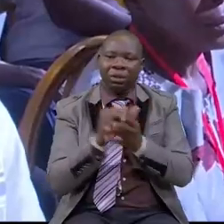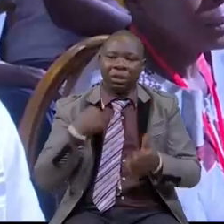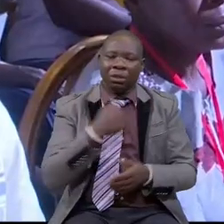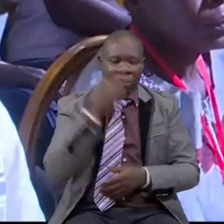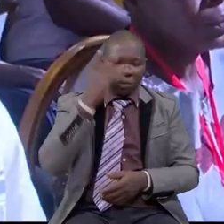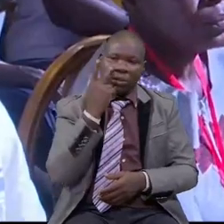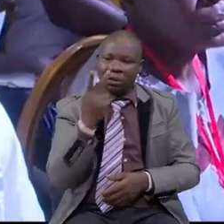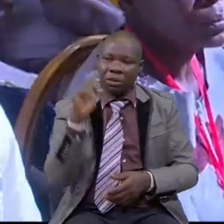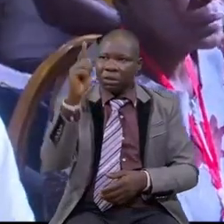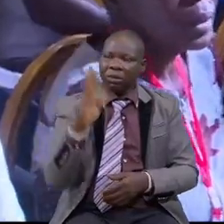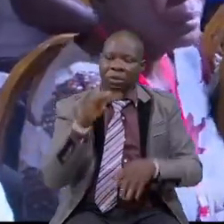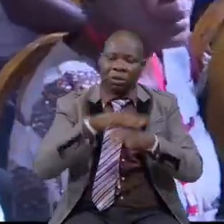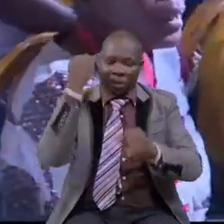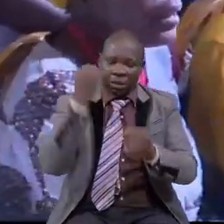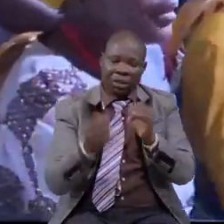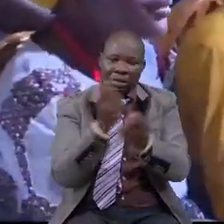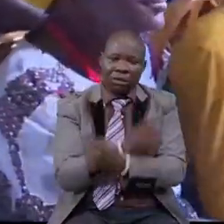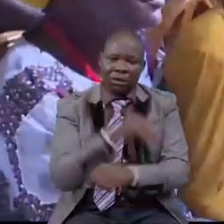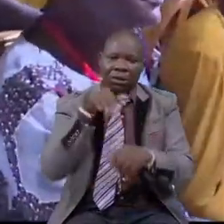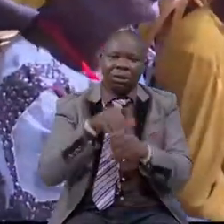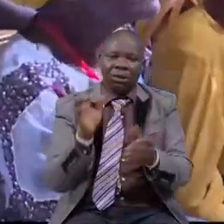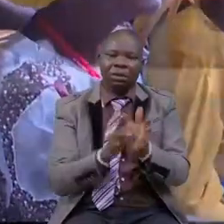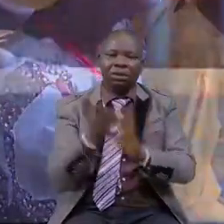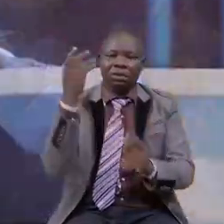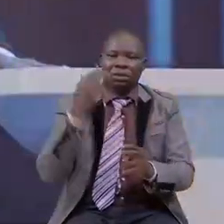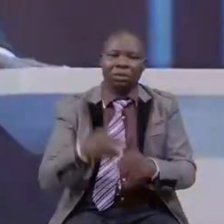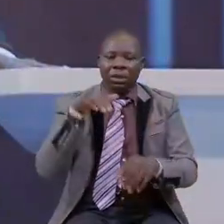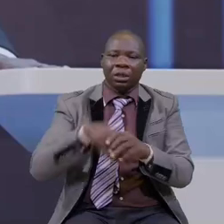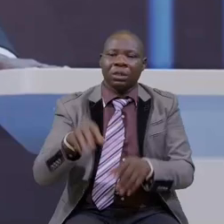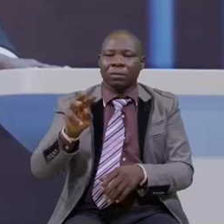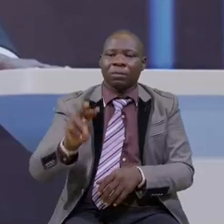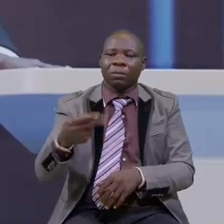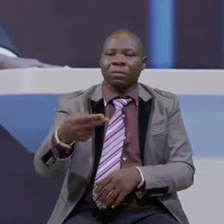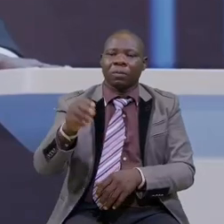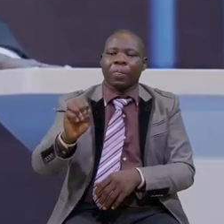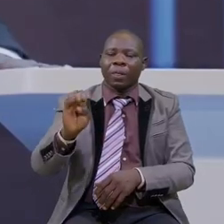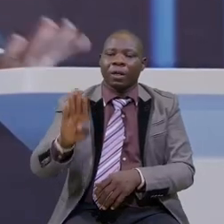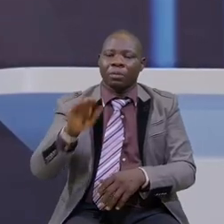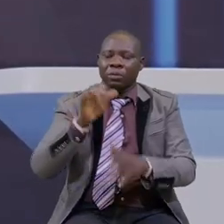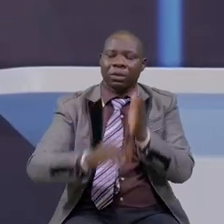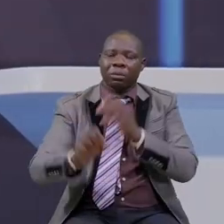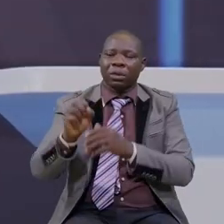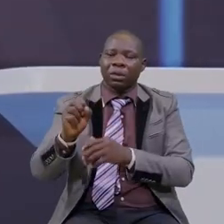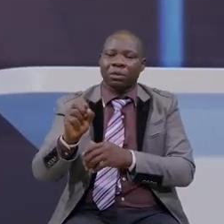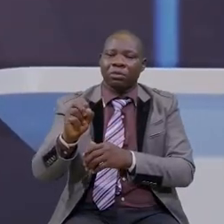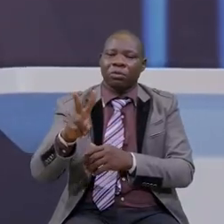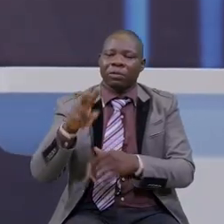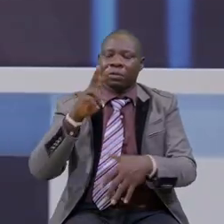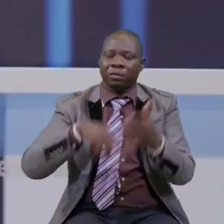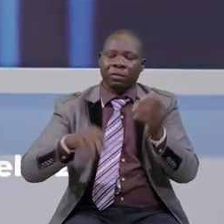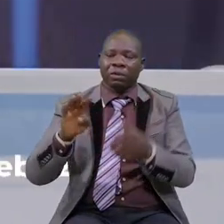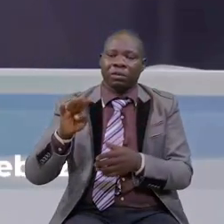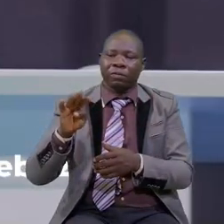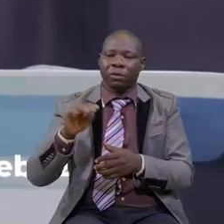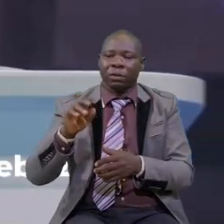Dieu au dernier jour au nom de Jésus. En Hébreu, au chapitre 12, verset 14,